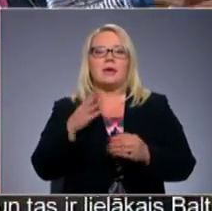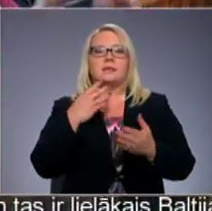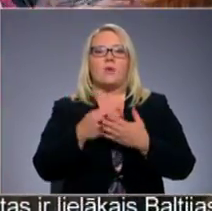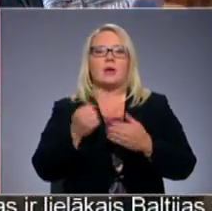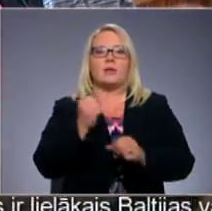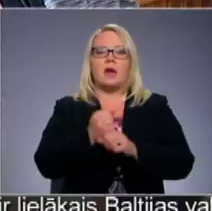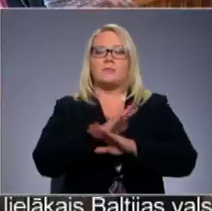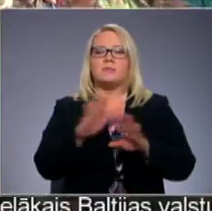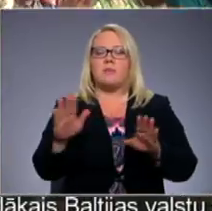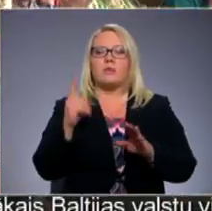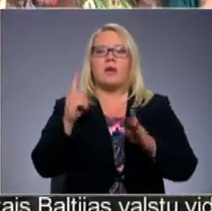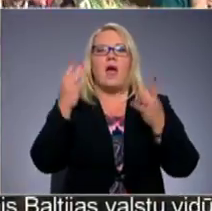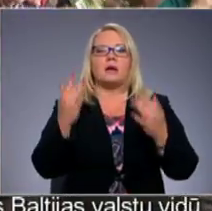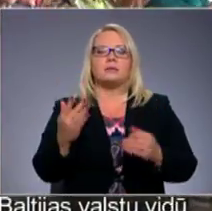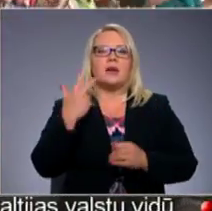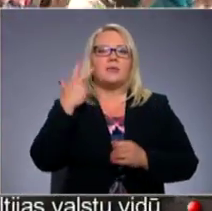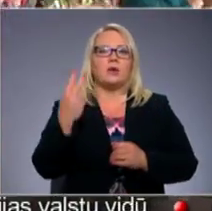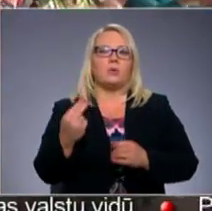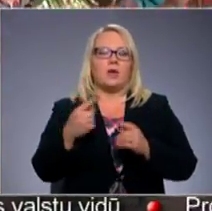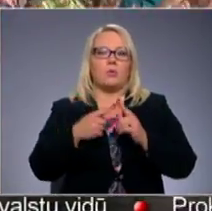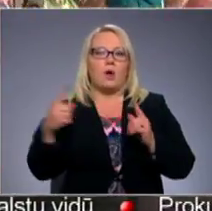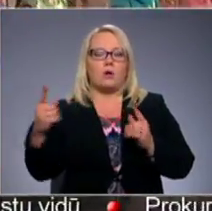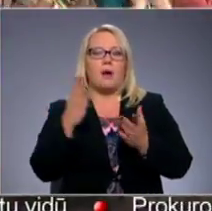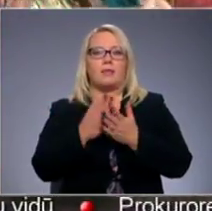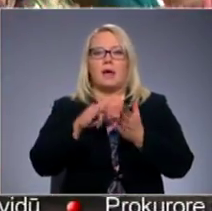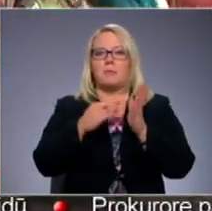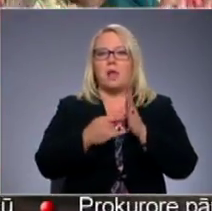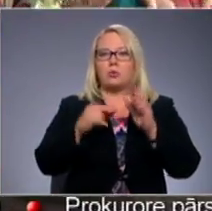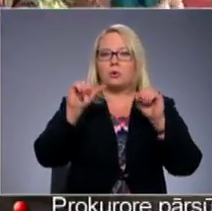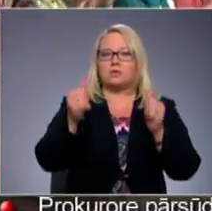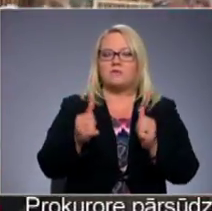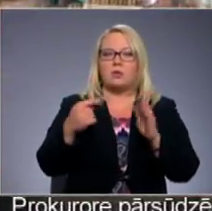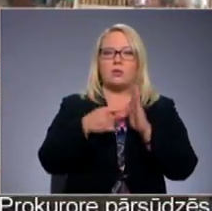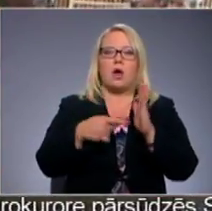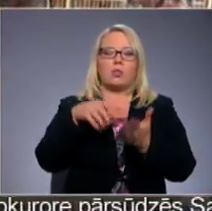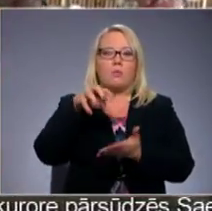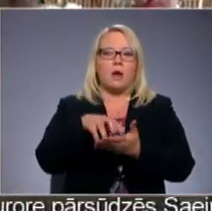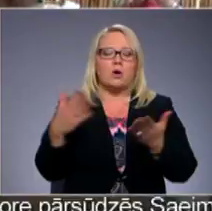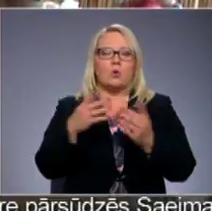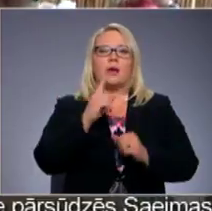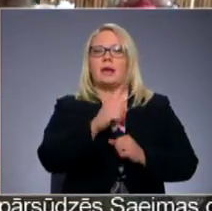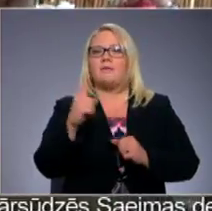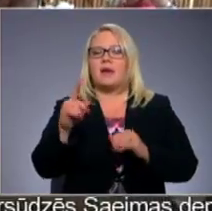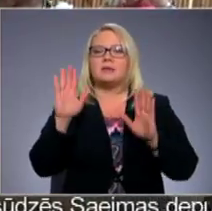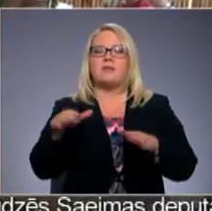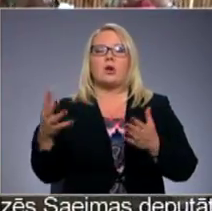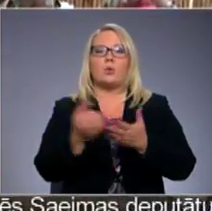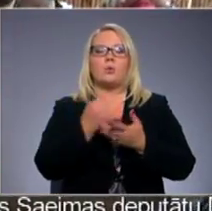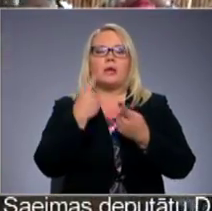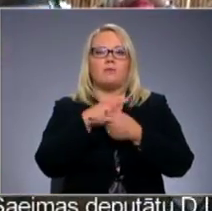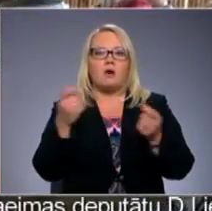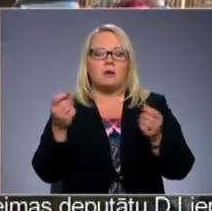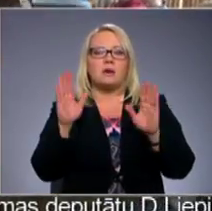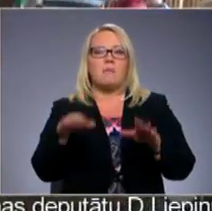darbs nebūtu viena akcija triju dienu garumā, tiek plānots izveidot datu bāzi, kurā ik viens varētu gūt